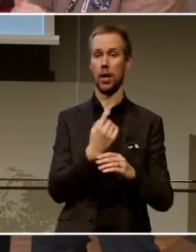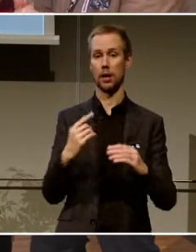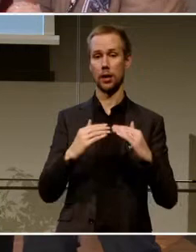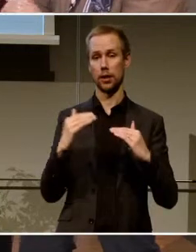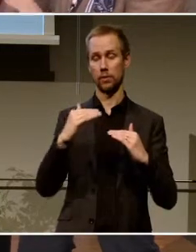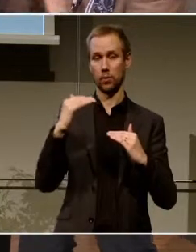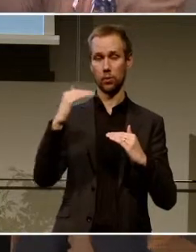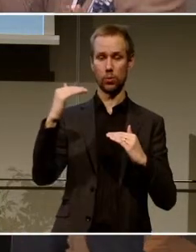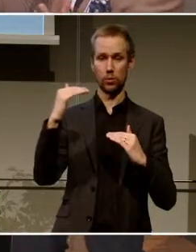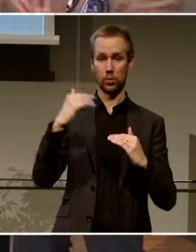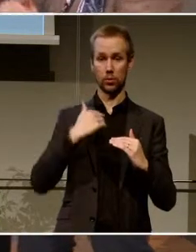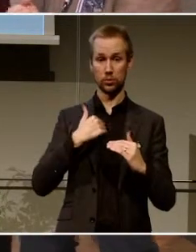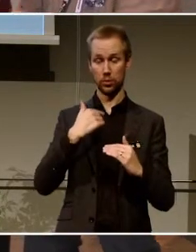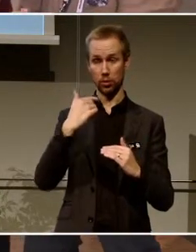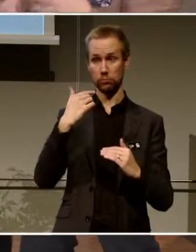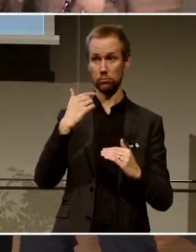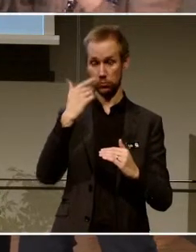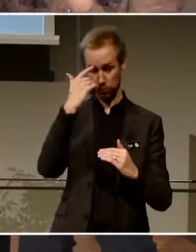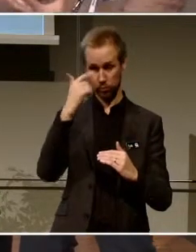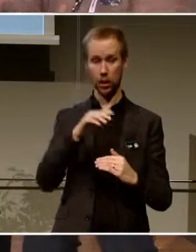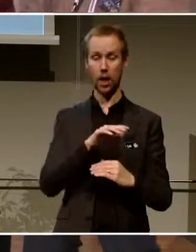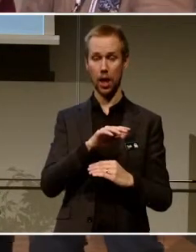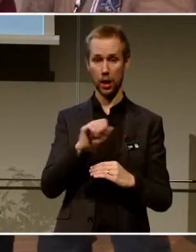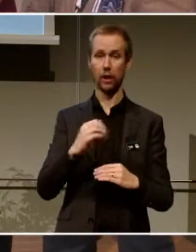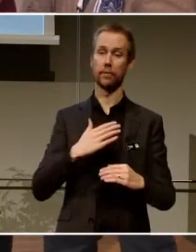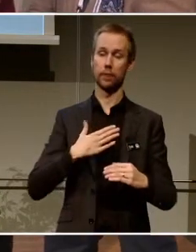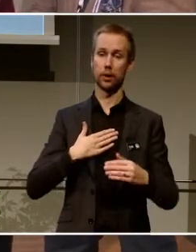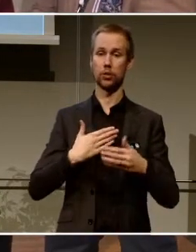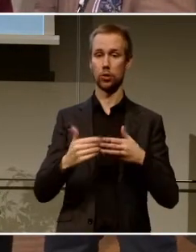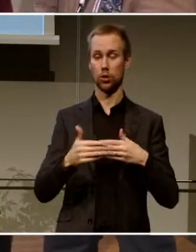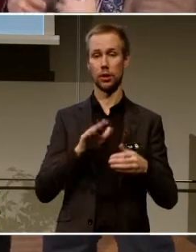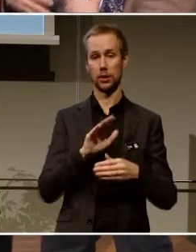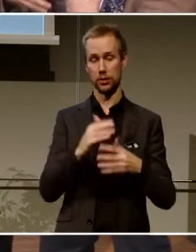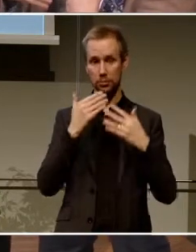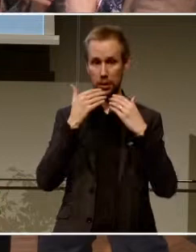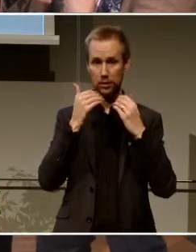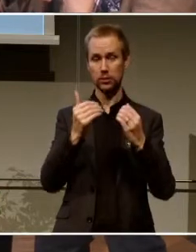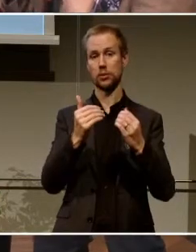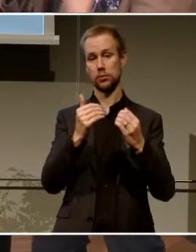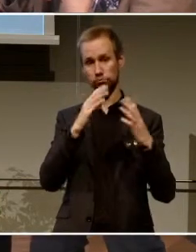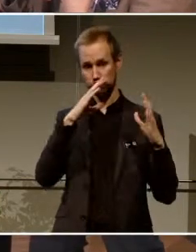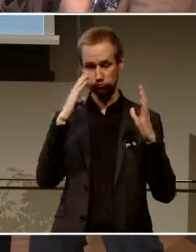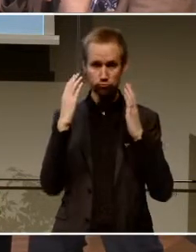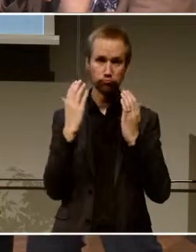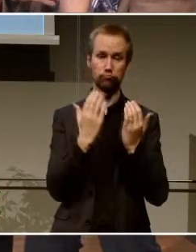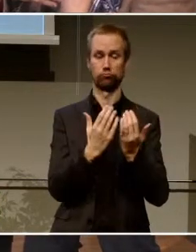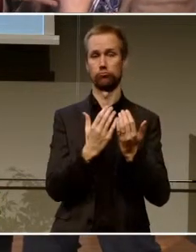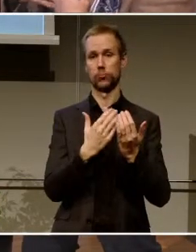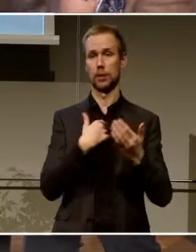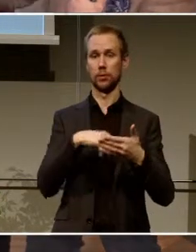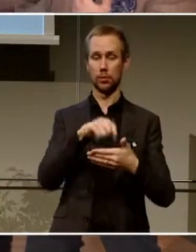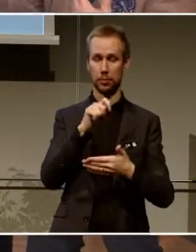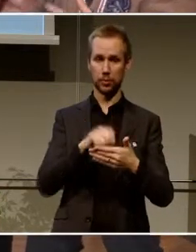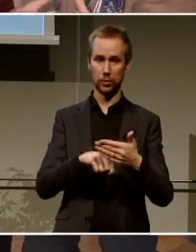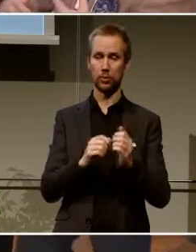Jag vill ju tro att alla vill gott och att de vill väl och gör liksom sitt bästa för medborgarna. Men det kräver ju också just att det finns för mig